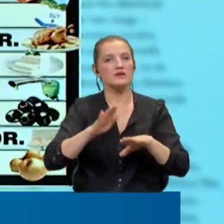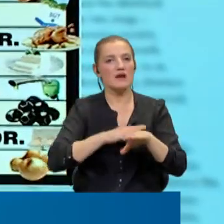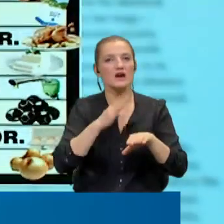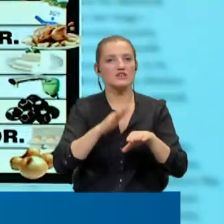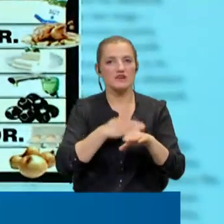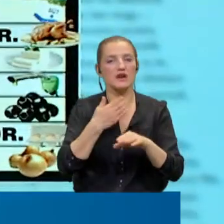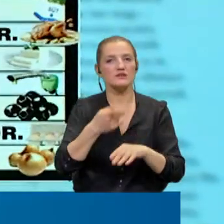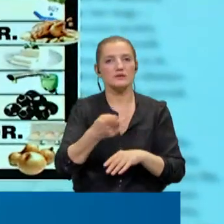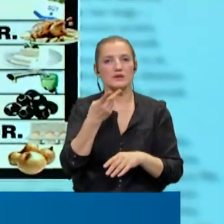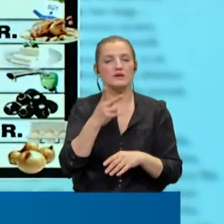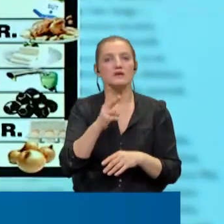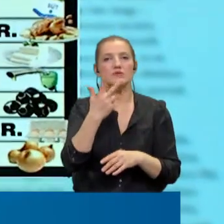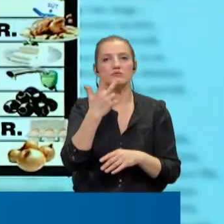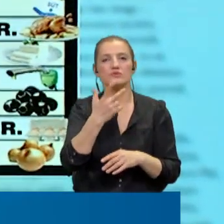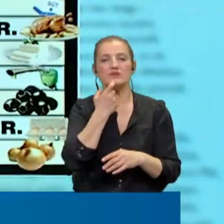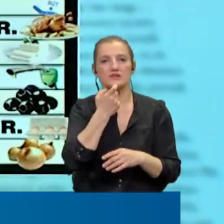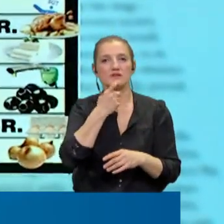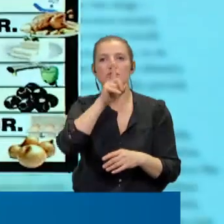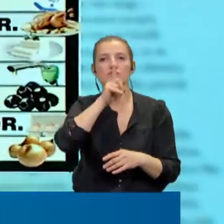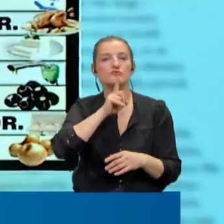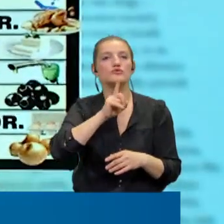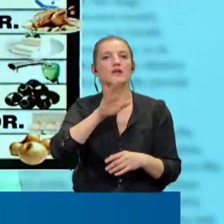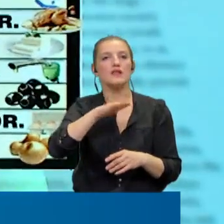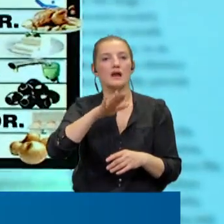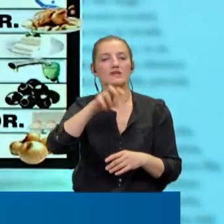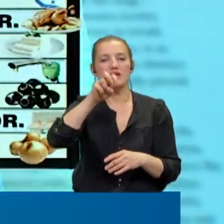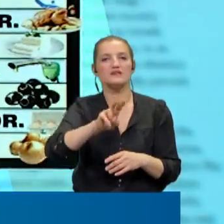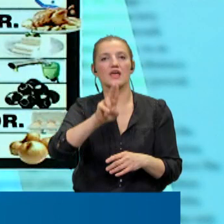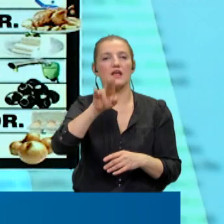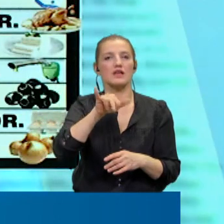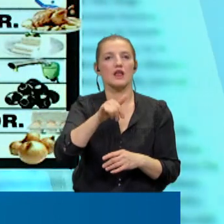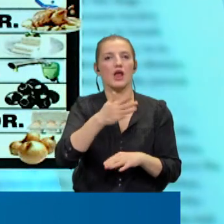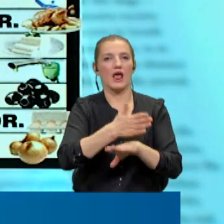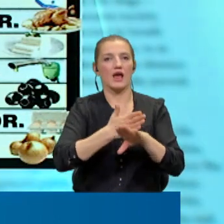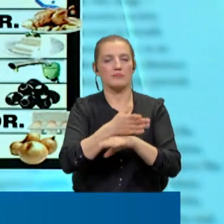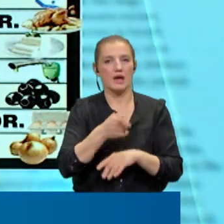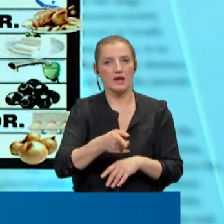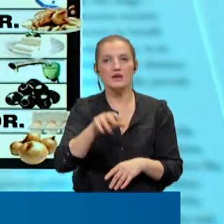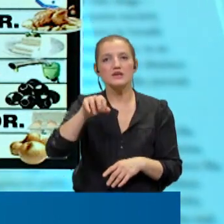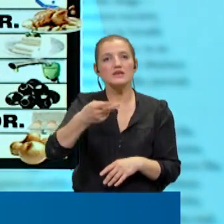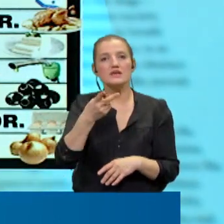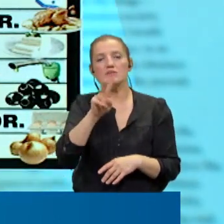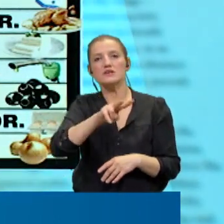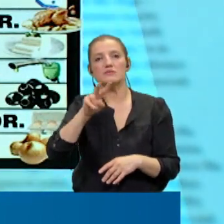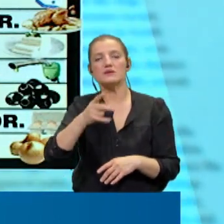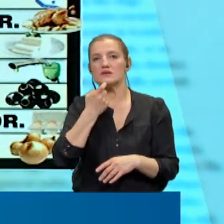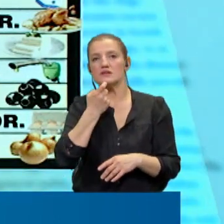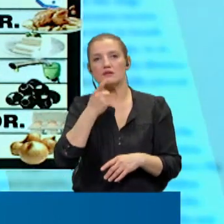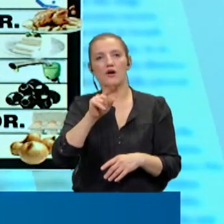yaklaştığımızda 2003 yılında 100 lirayla 87 kilo ekmek alıyordu şimdi 11 kilo